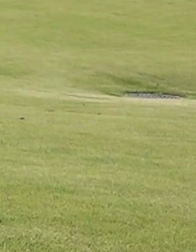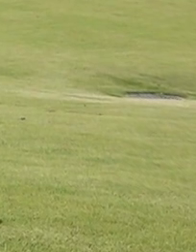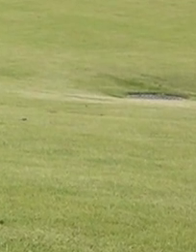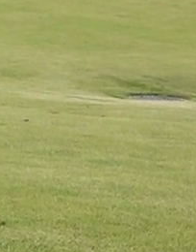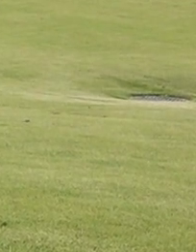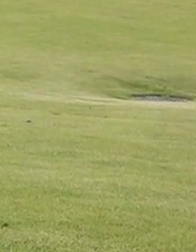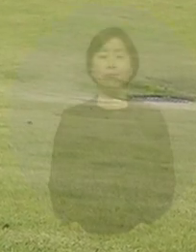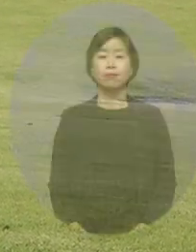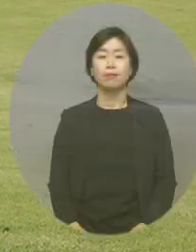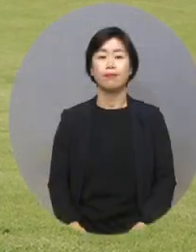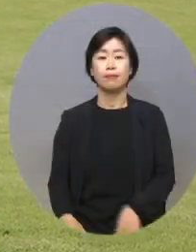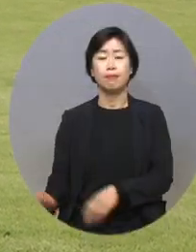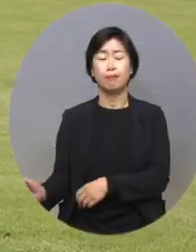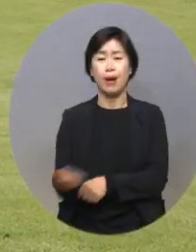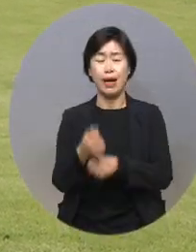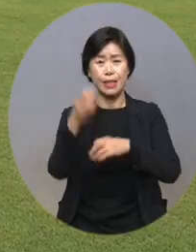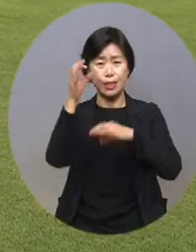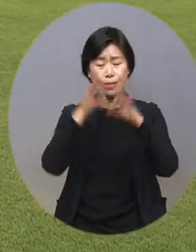아고! 제가 치당쳤다.